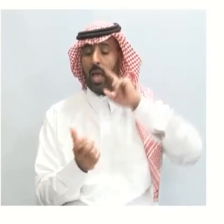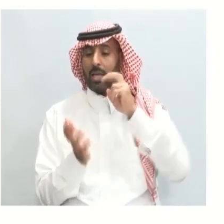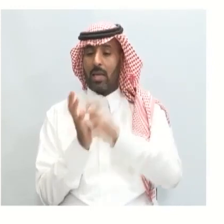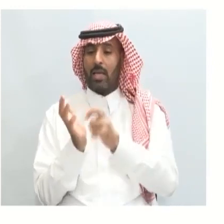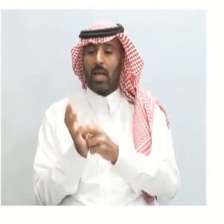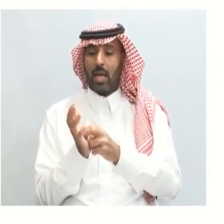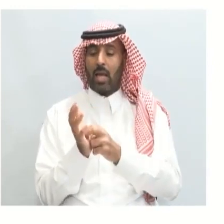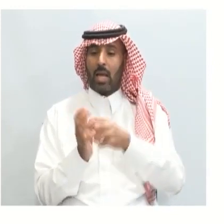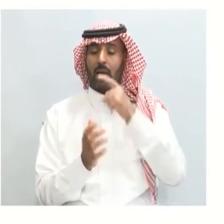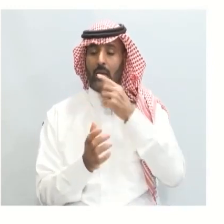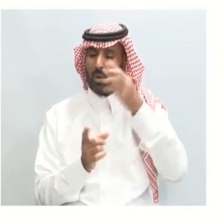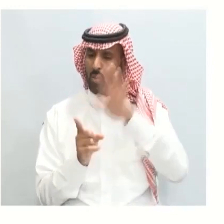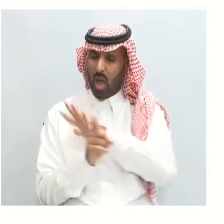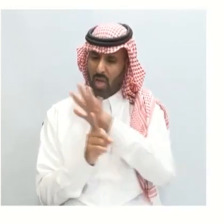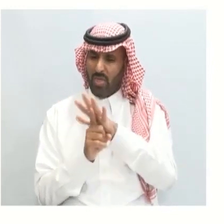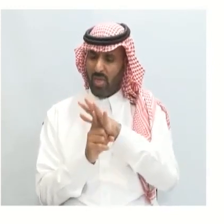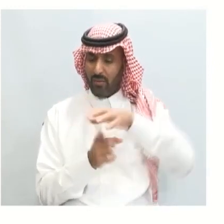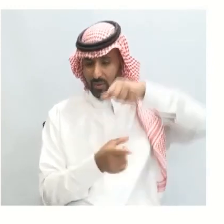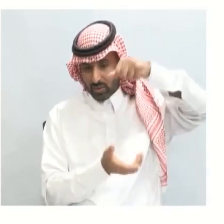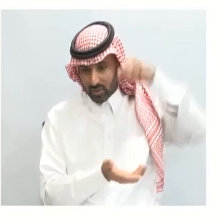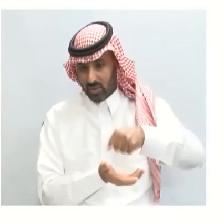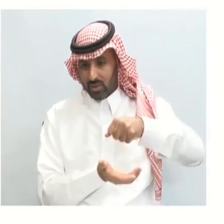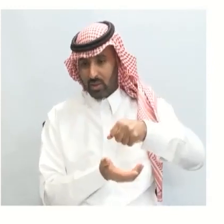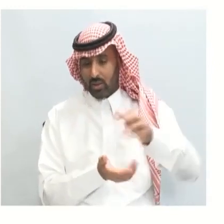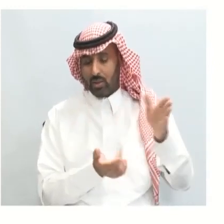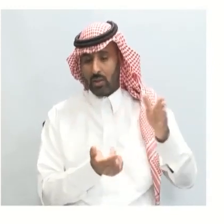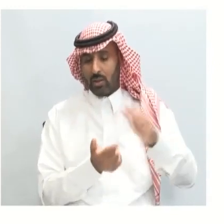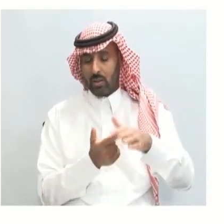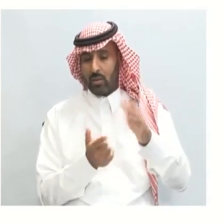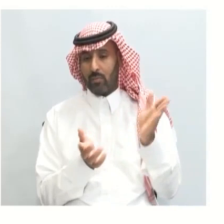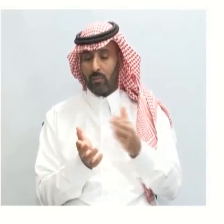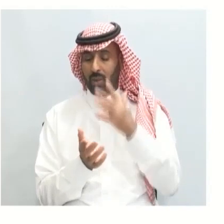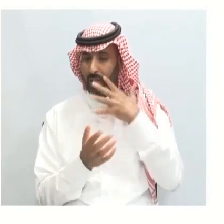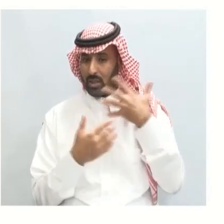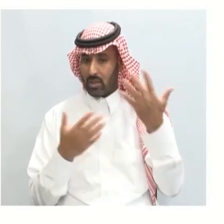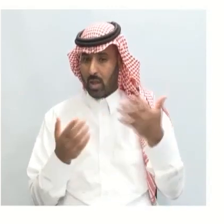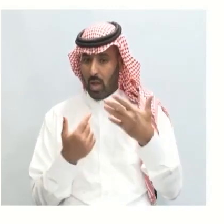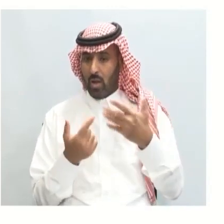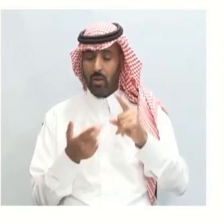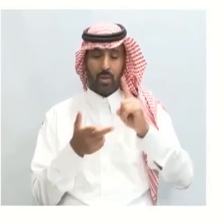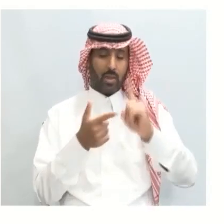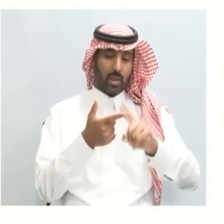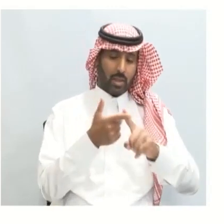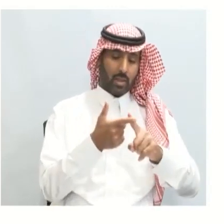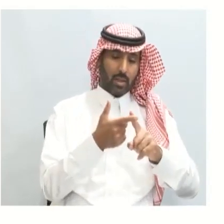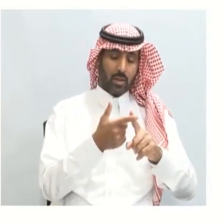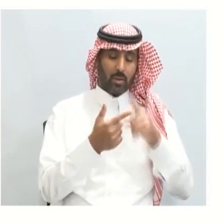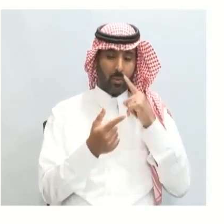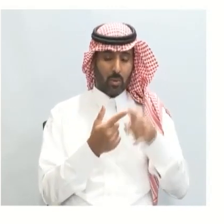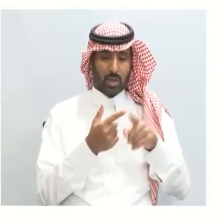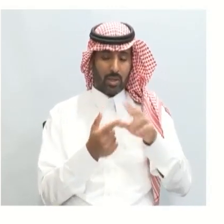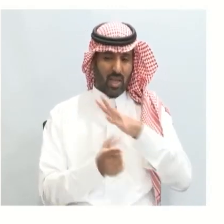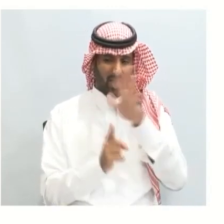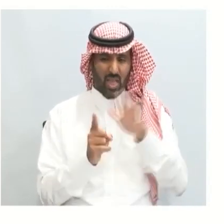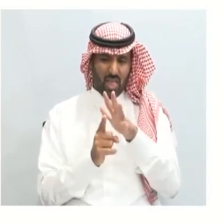المكبس يؤثر في المكبس ضغط خارجي بالاضافه الىل الضغط الجوي بينما في الشكل اثنين وهو الموجود في درس